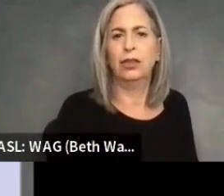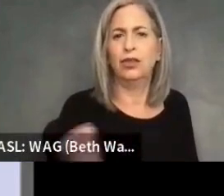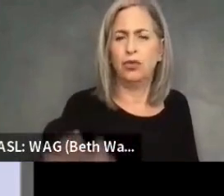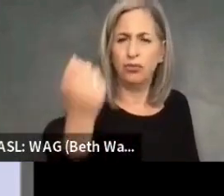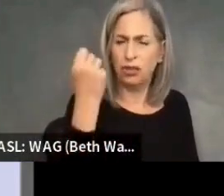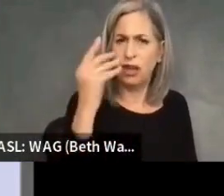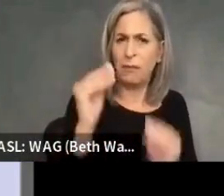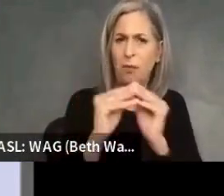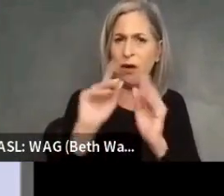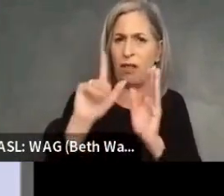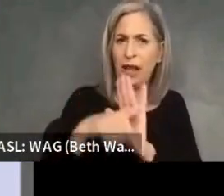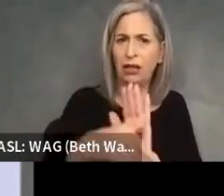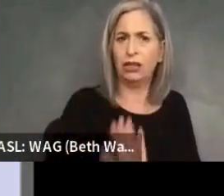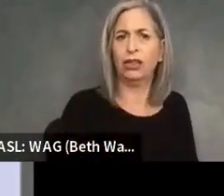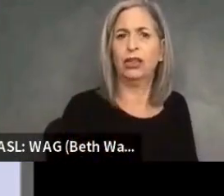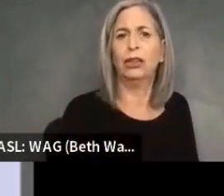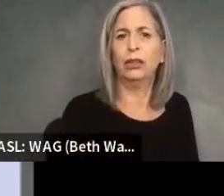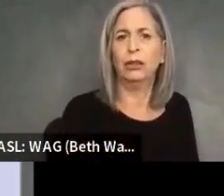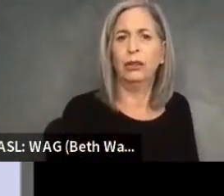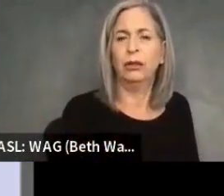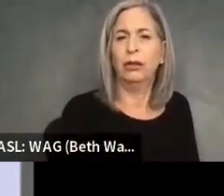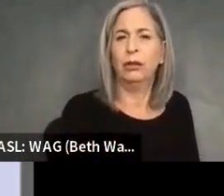回答。